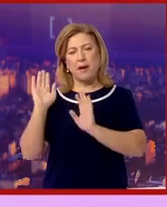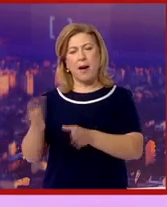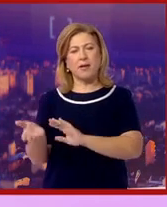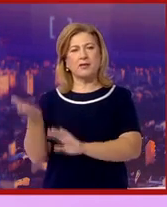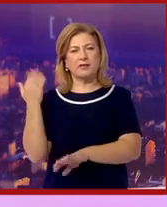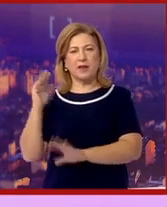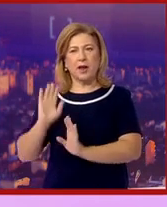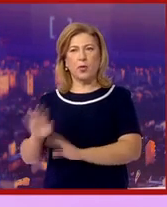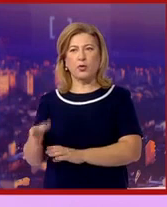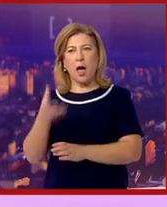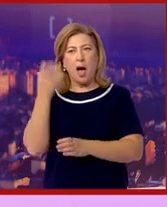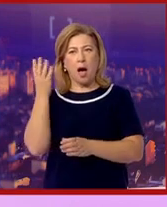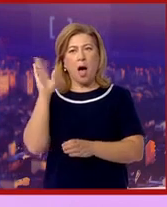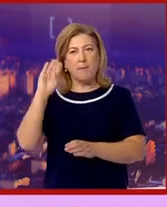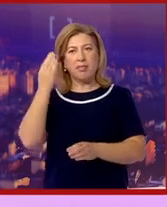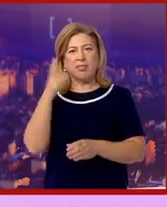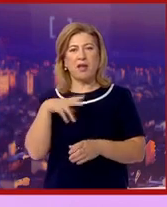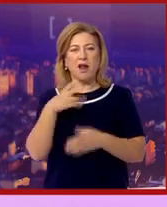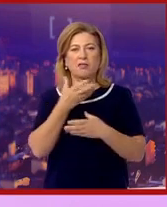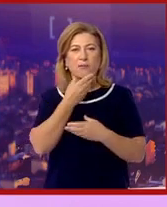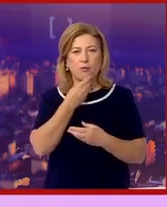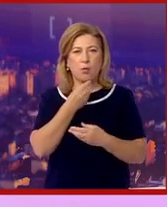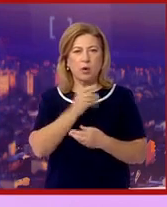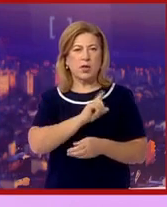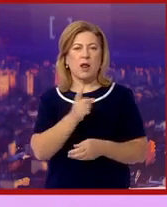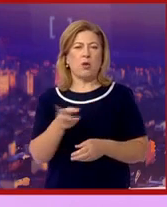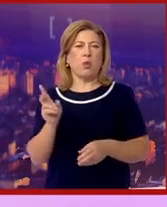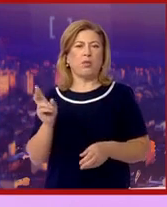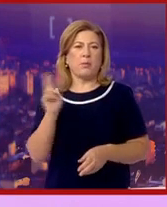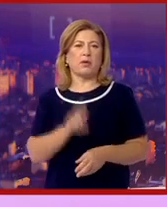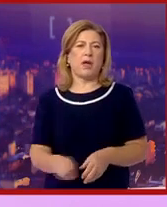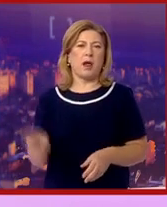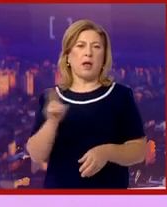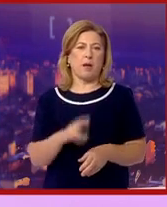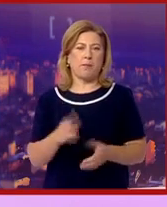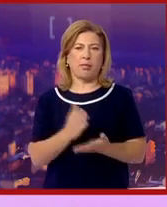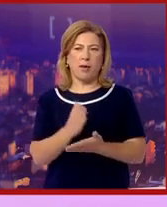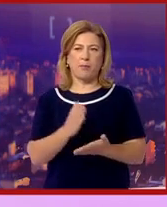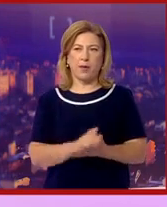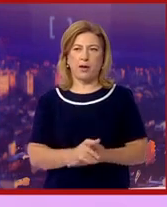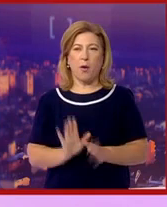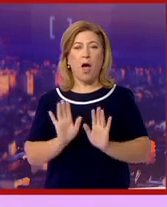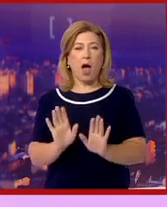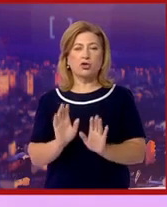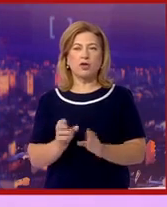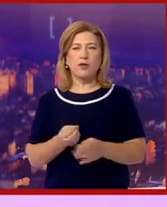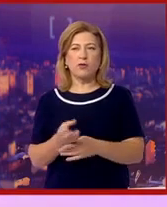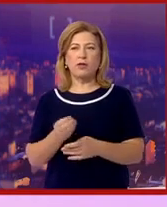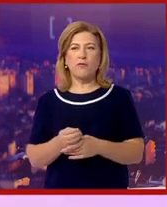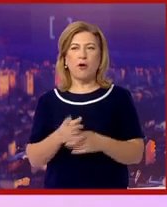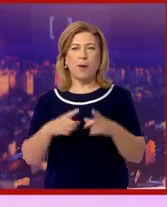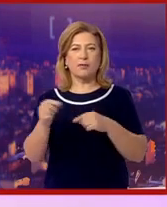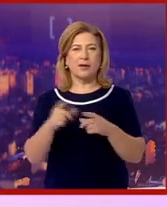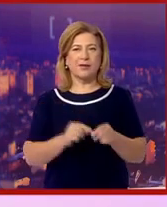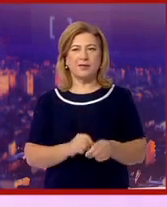lui. Amintirile sunt frumoase, însă nu toate trebuie repetate sau reluate de unde au rămas. Acestea au fost previziunile astrale